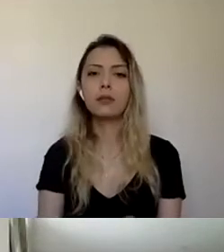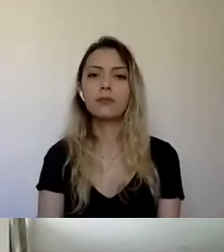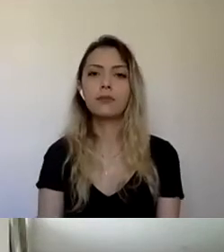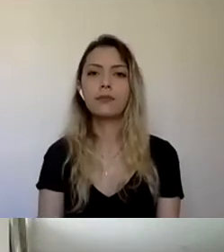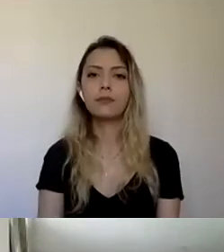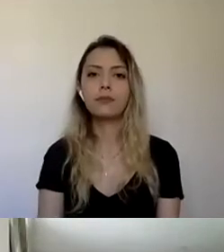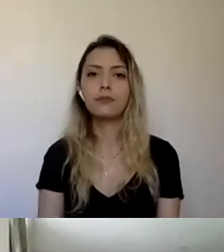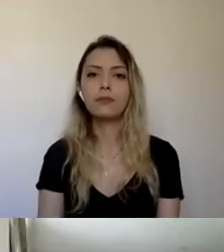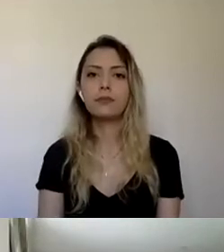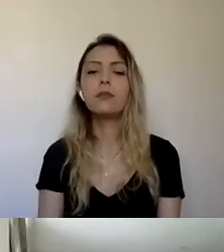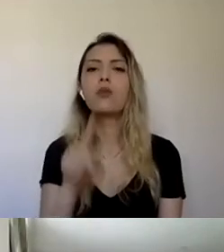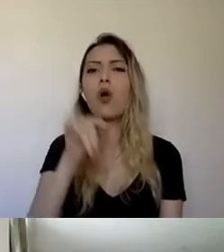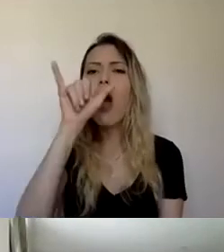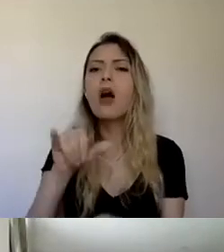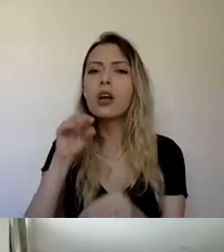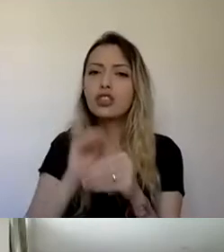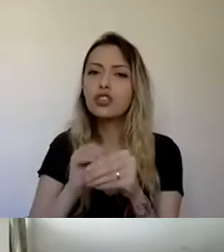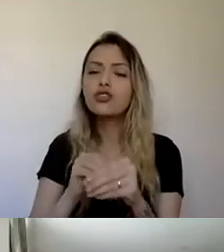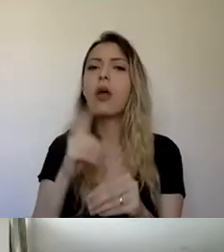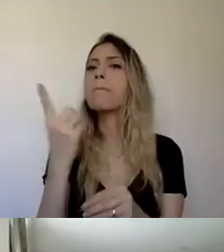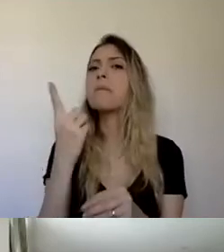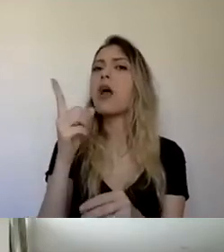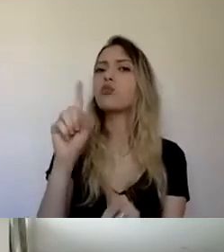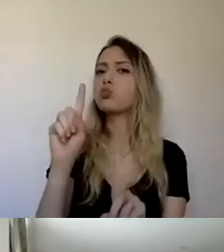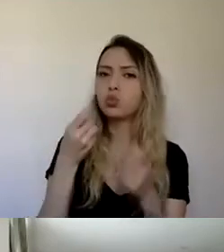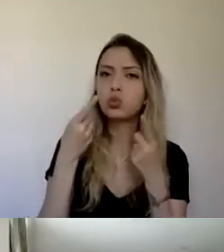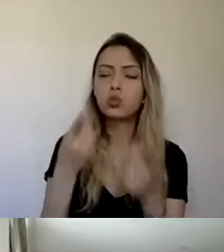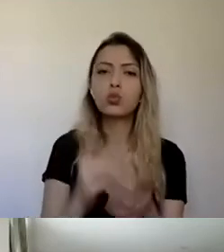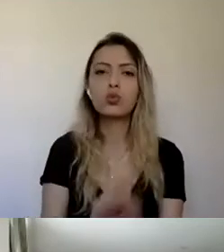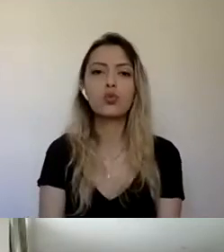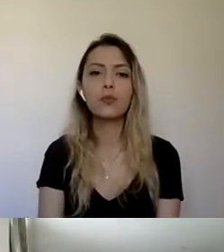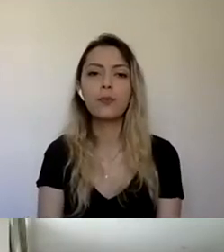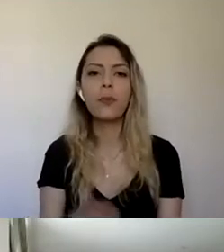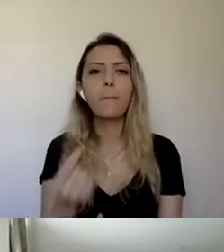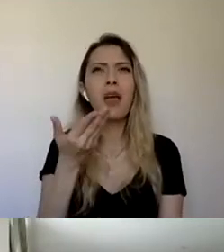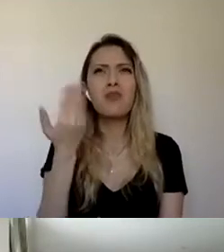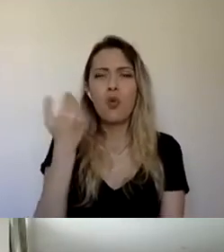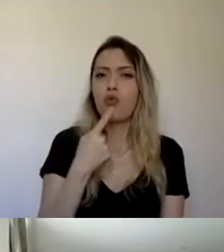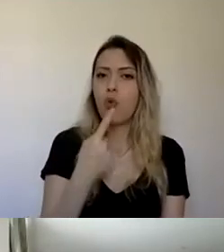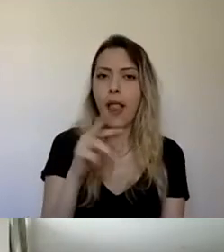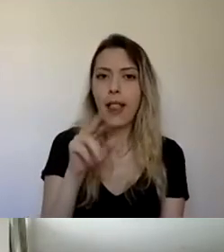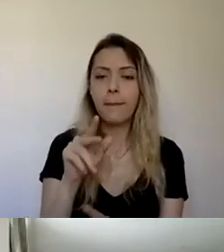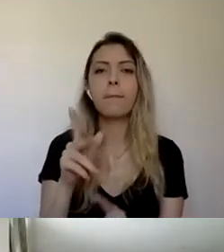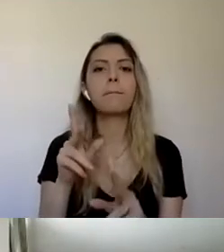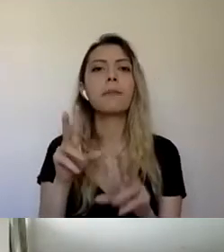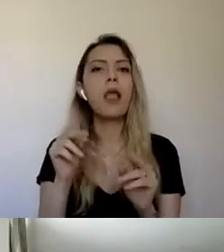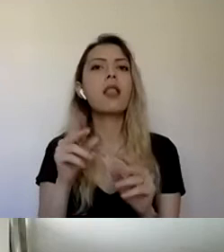içerisinden bulursunuz bir tanesini. İşte biraz önce söylediğim gibi yeterli